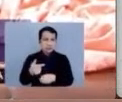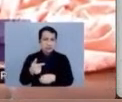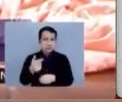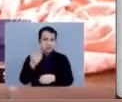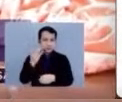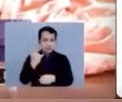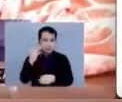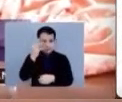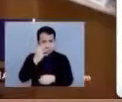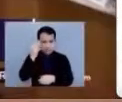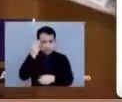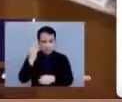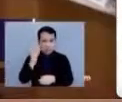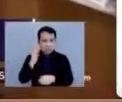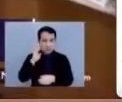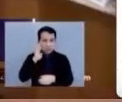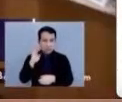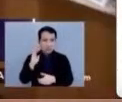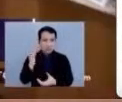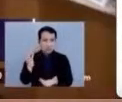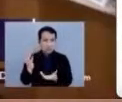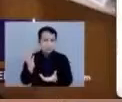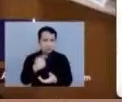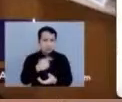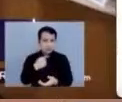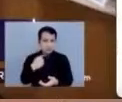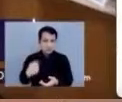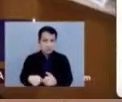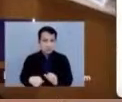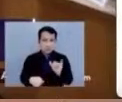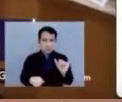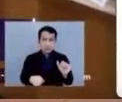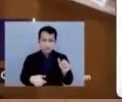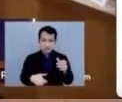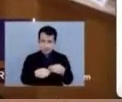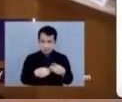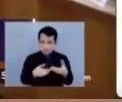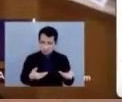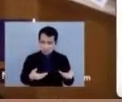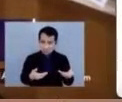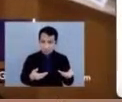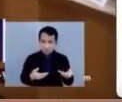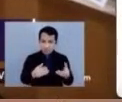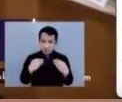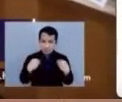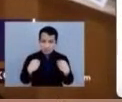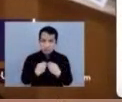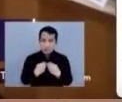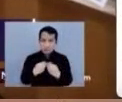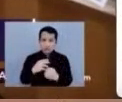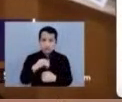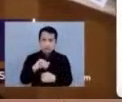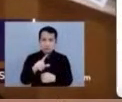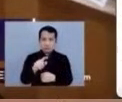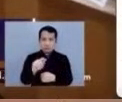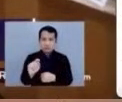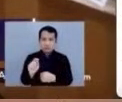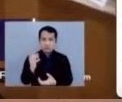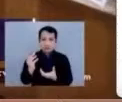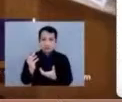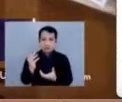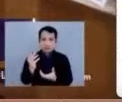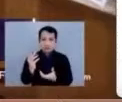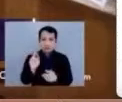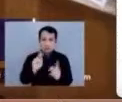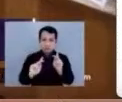Pangamba, tuloy ni Barbers. This Chinese have been a member of the auxiliary of the Coast Guard have been